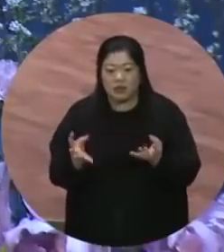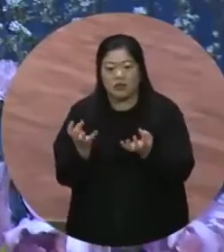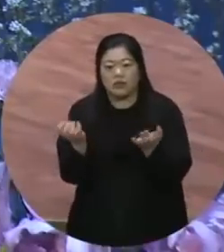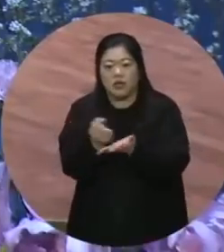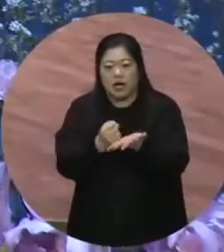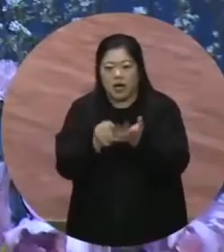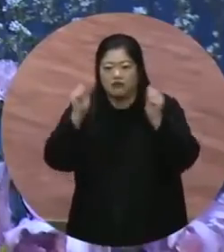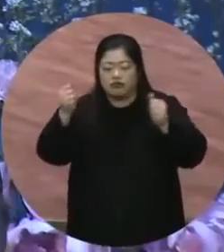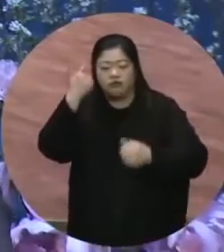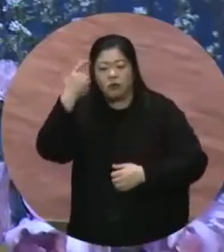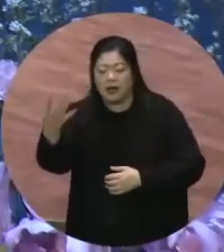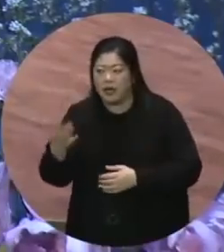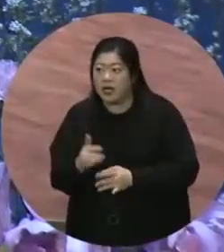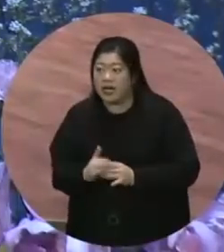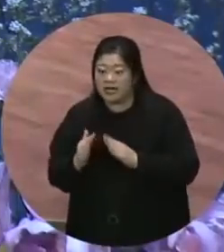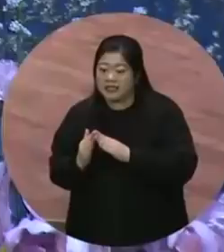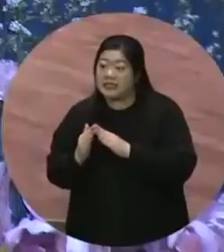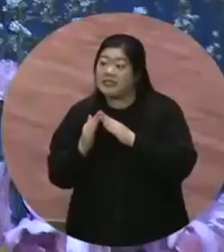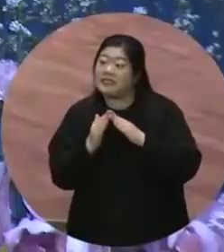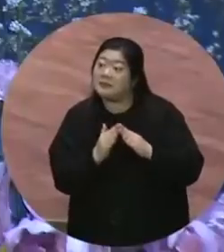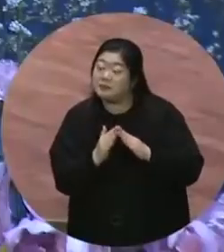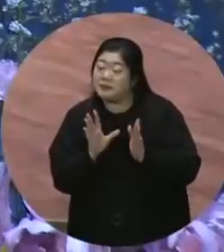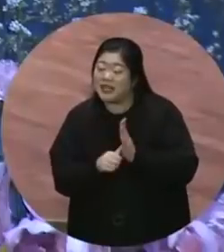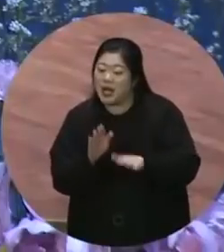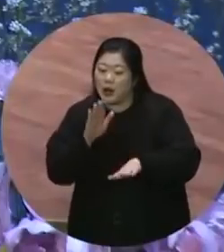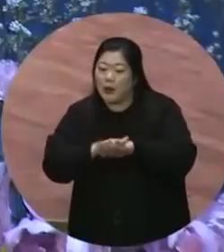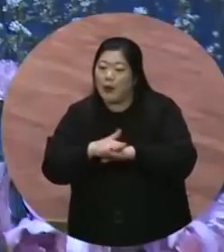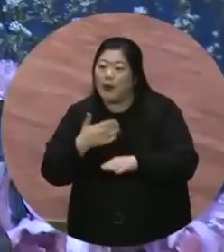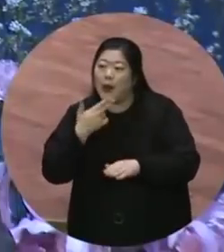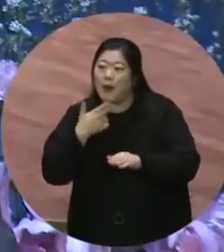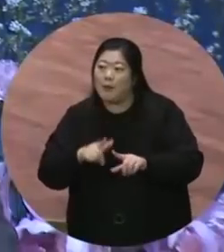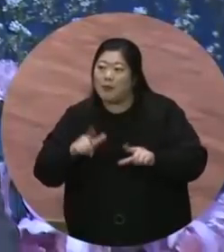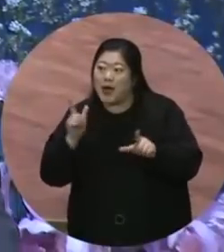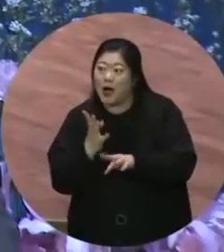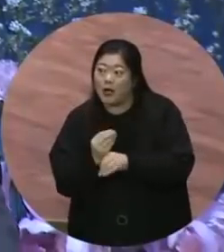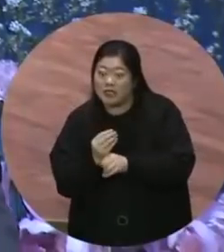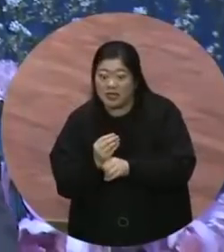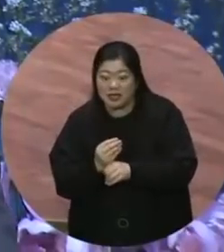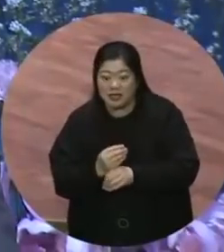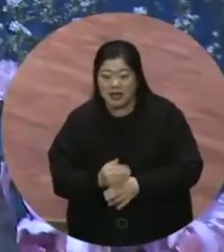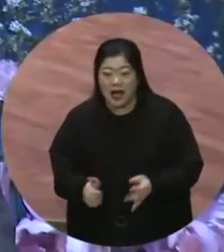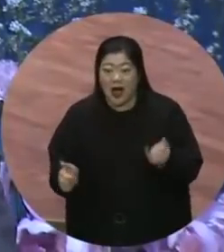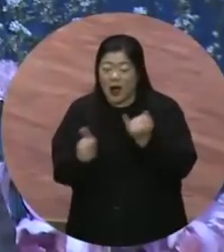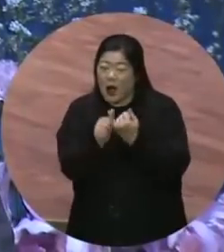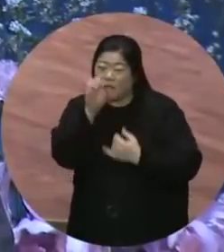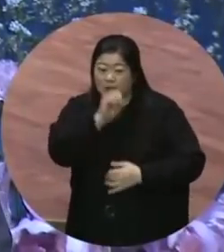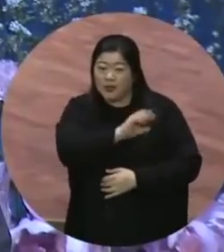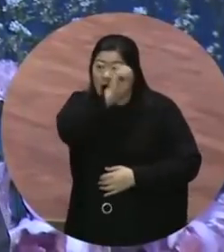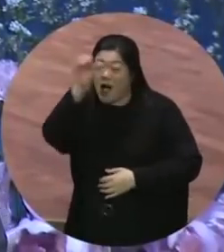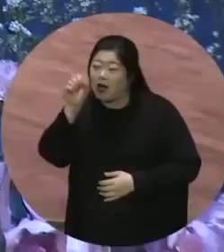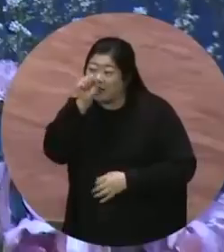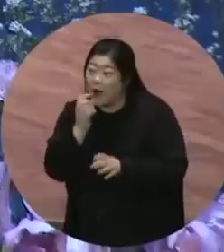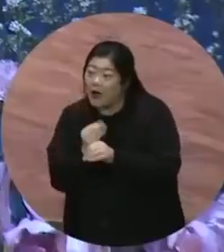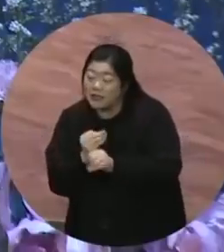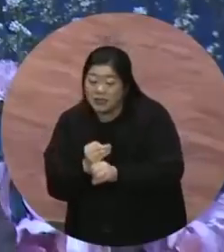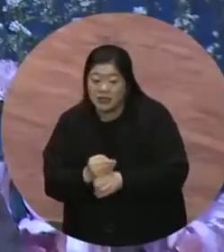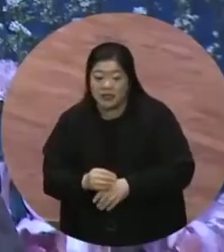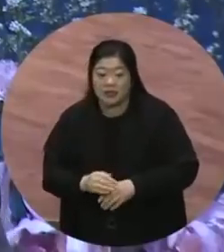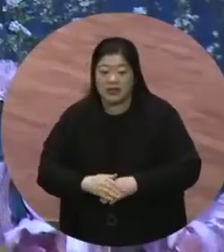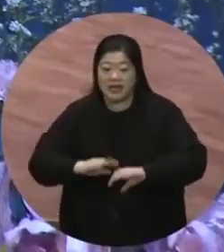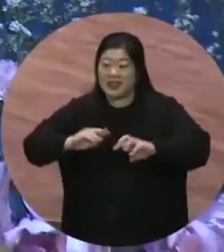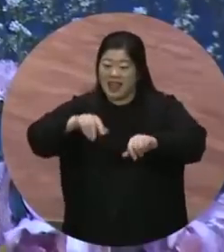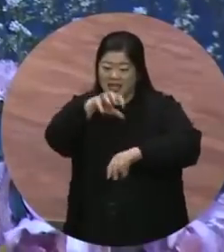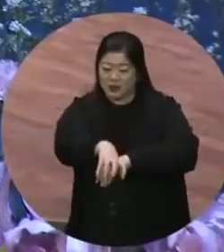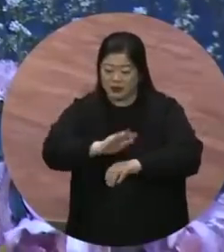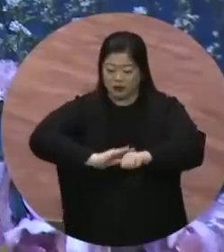못하니 전부 귀신에게 물어야 돼. 안 물으면 영원히 망해. 그 사람들은 물어도 망하지만 안 물으면 더 불편해.